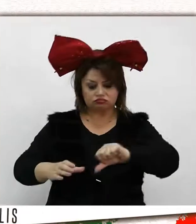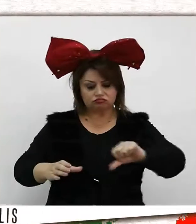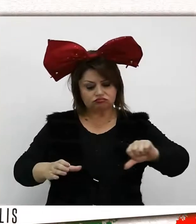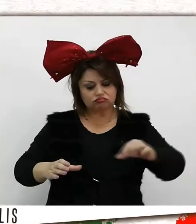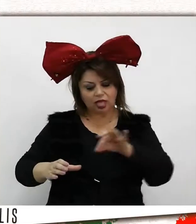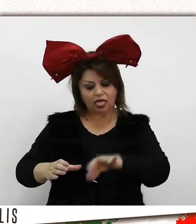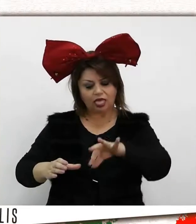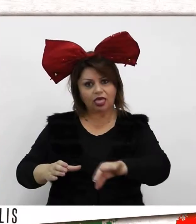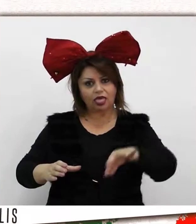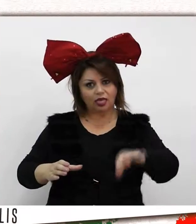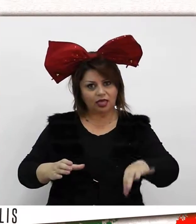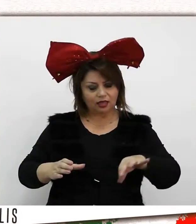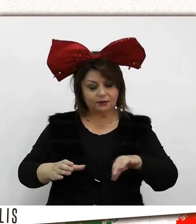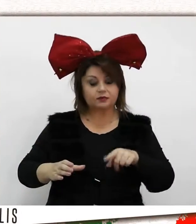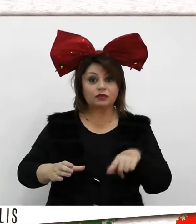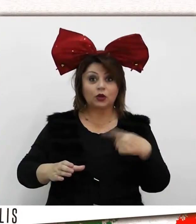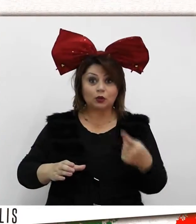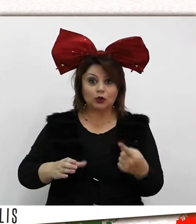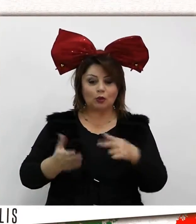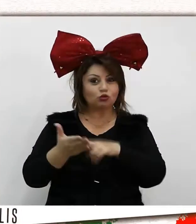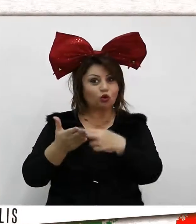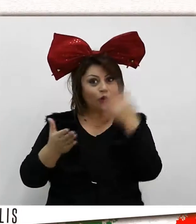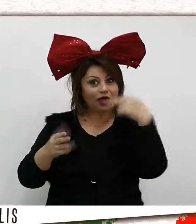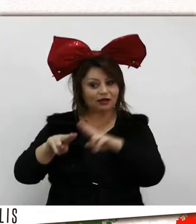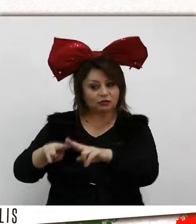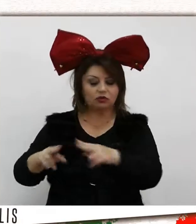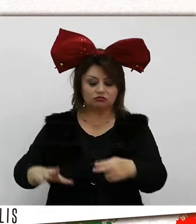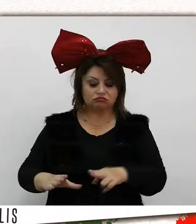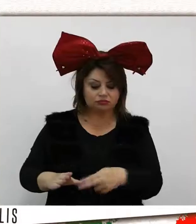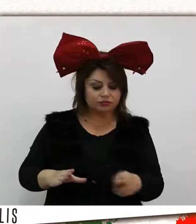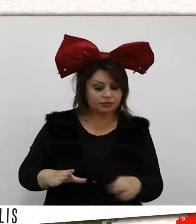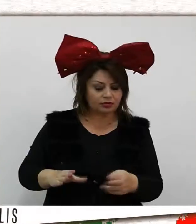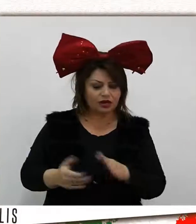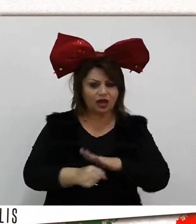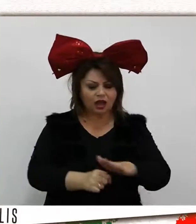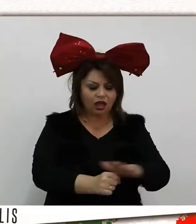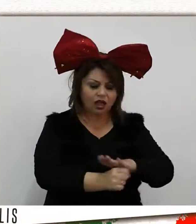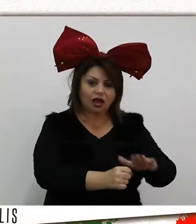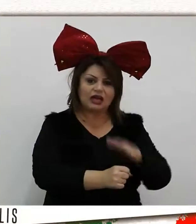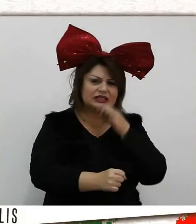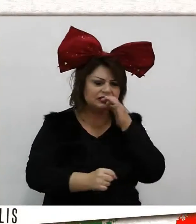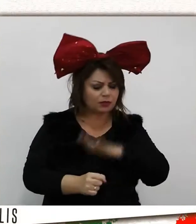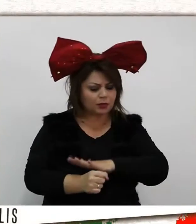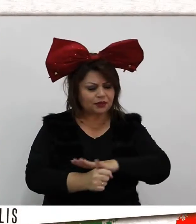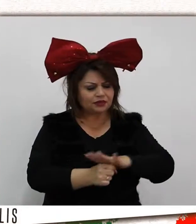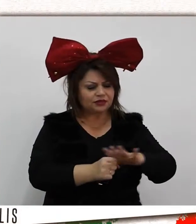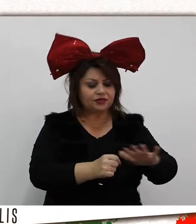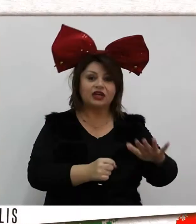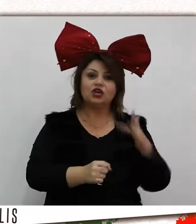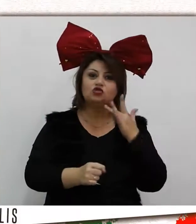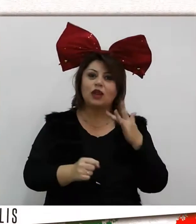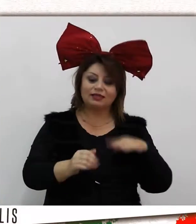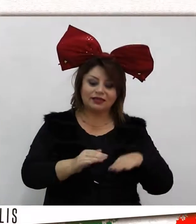Con l'impasto al cioccolato e una spatola francese, chiudete e completate le semisfere, in modo tale che la gelatina rimanga